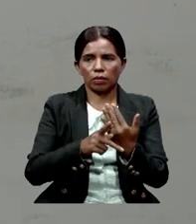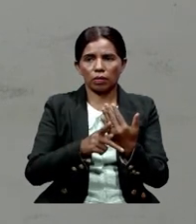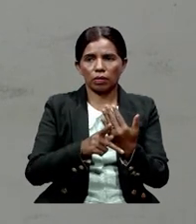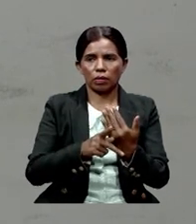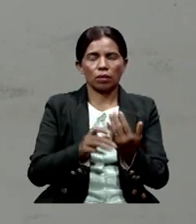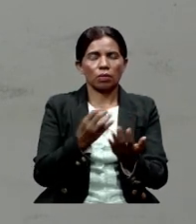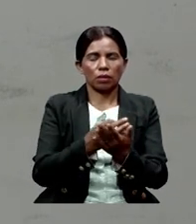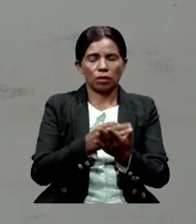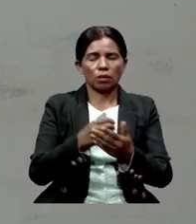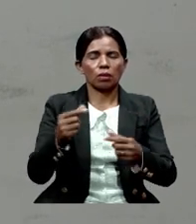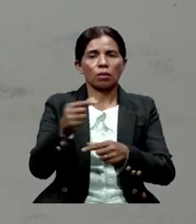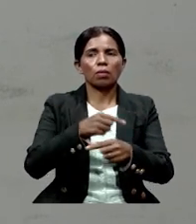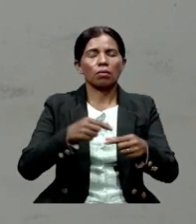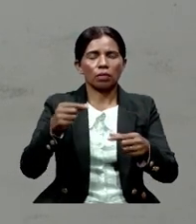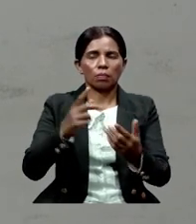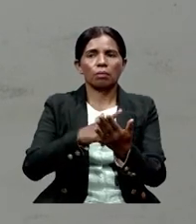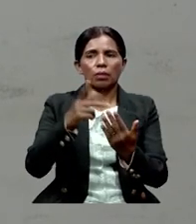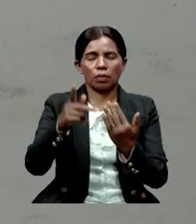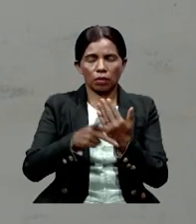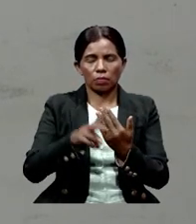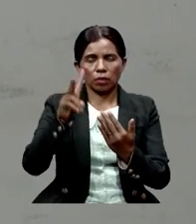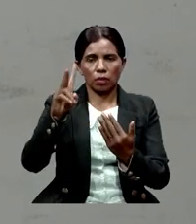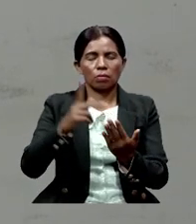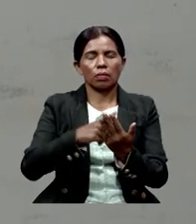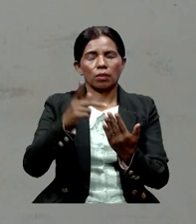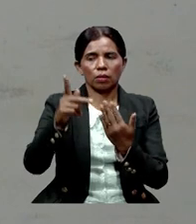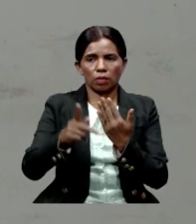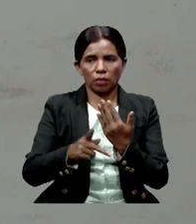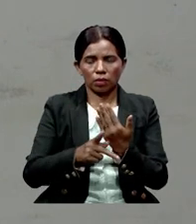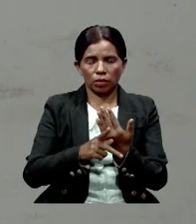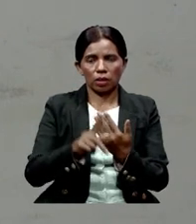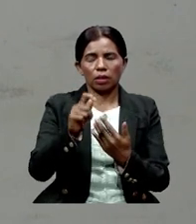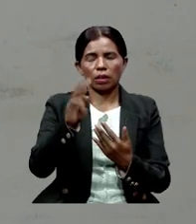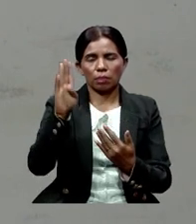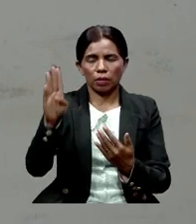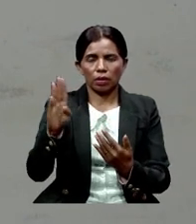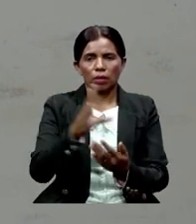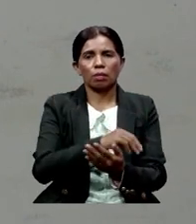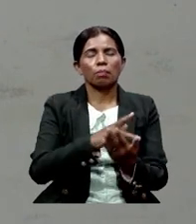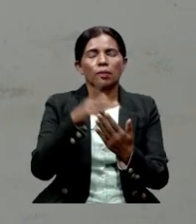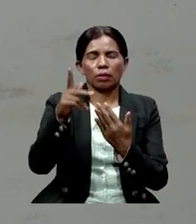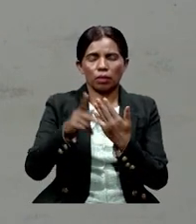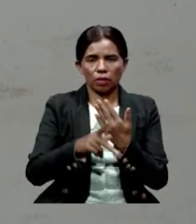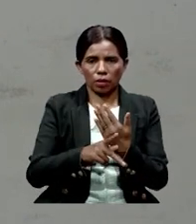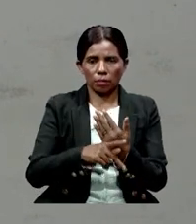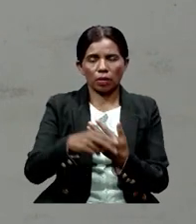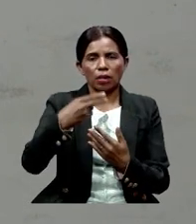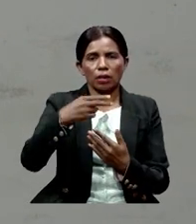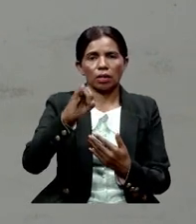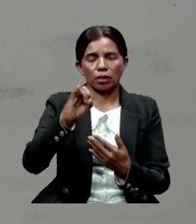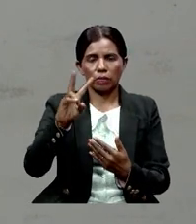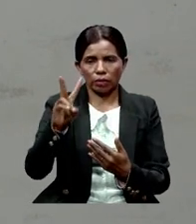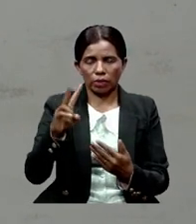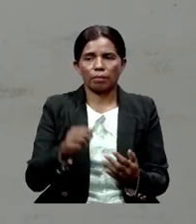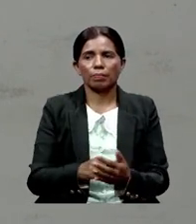global e a programa rua ne be programa HIV sida ho malaria ho TB mai be infelizmente ia programa rua ne